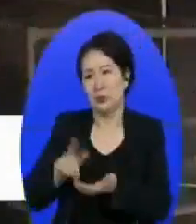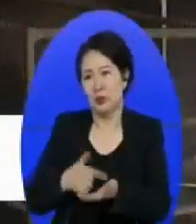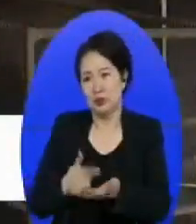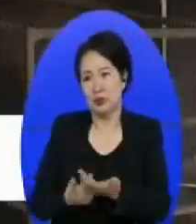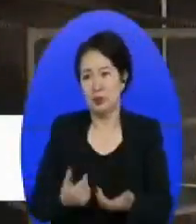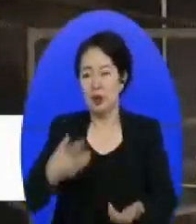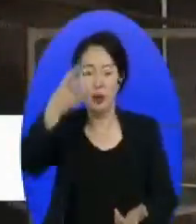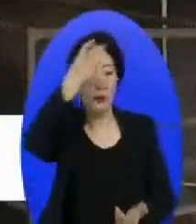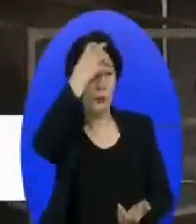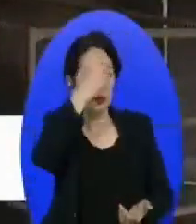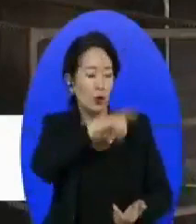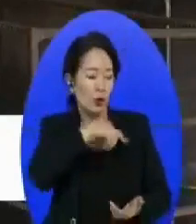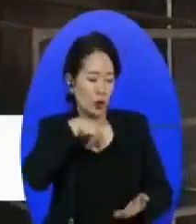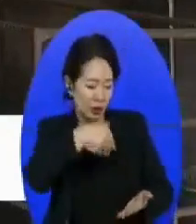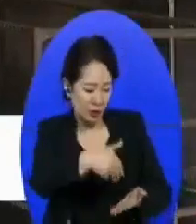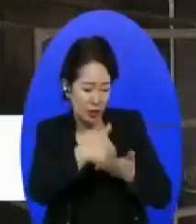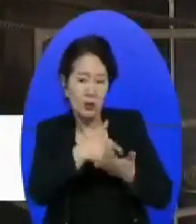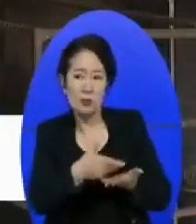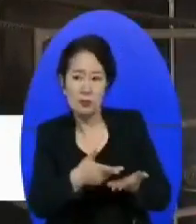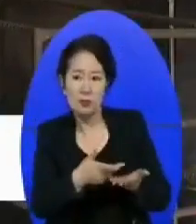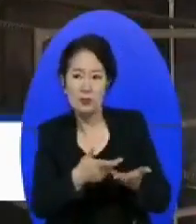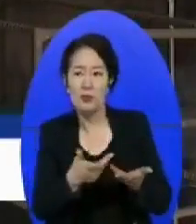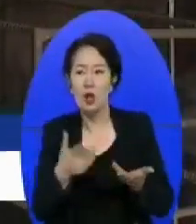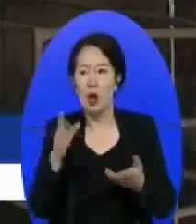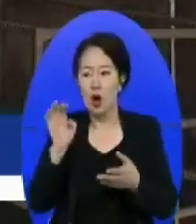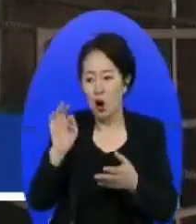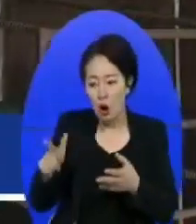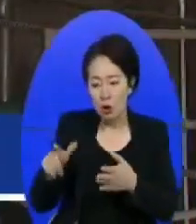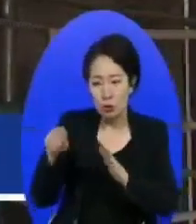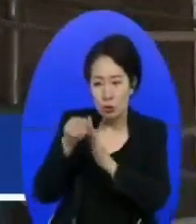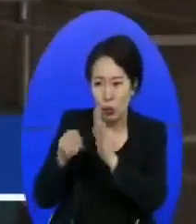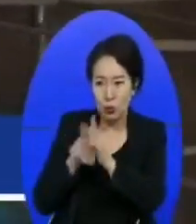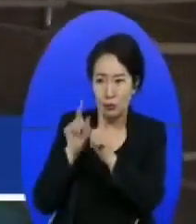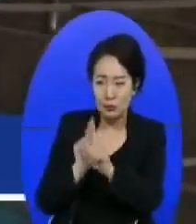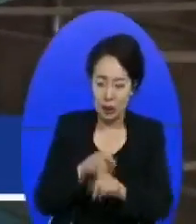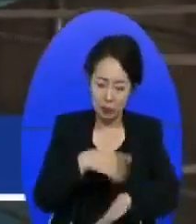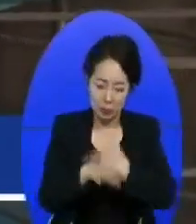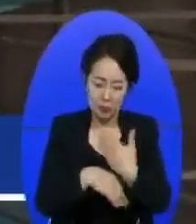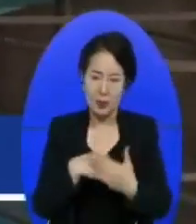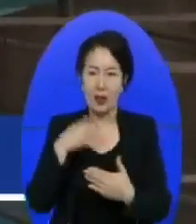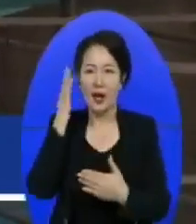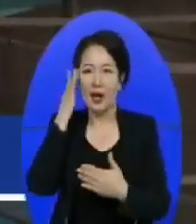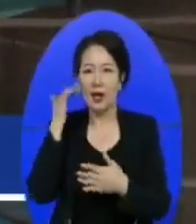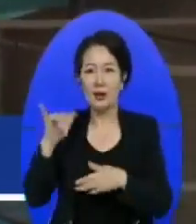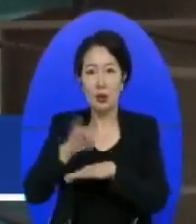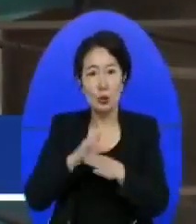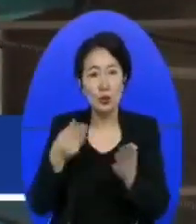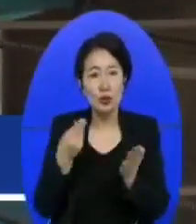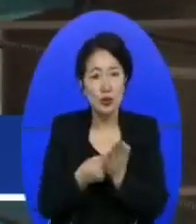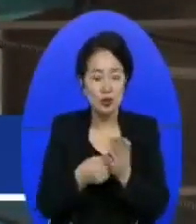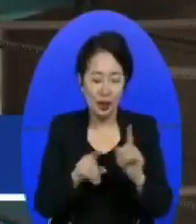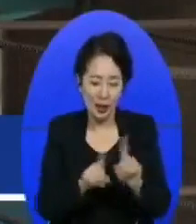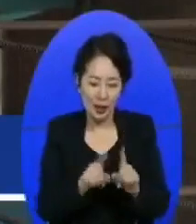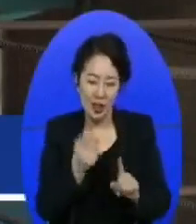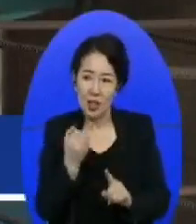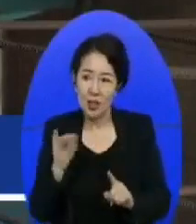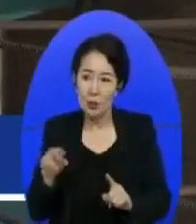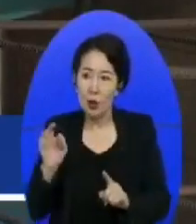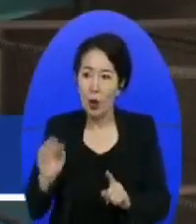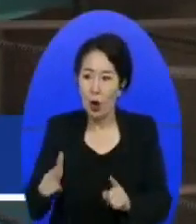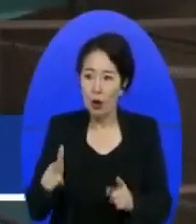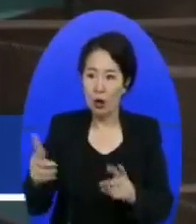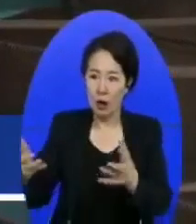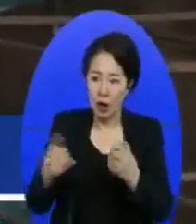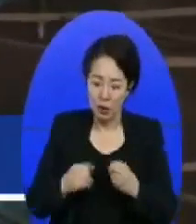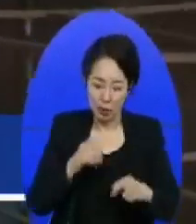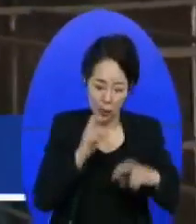Төр засаг бол энэ хаягдлынхаа хуулийг батлаж урмаа хэрэгжүүлчих юм бол бусад улс орны жишгээр иймэрхүү хог хаягдтал